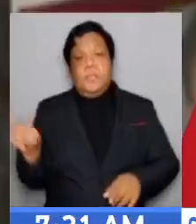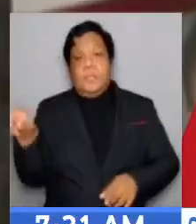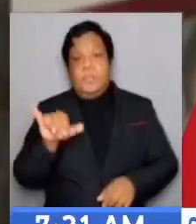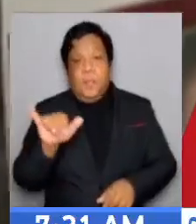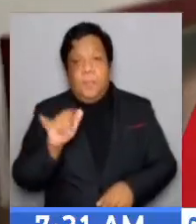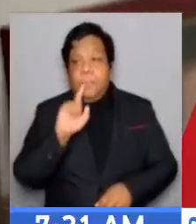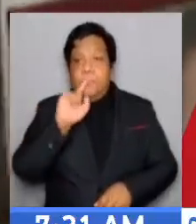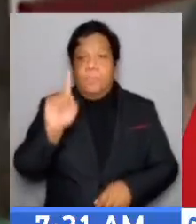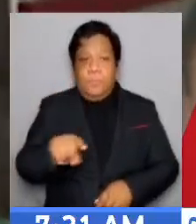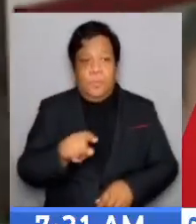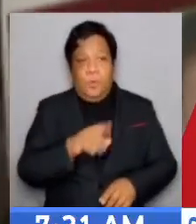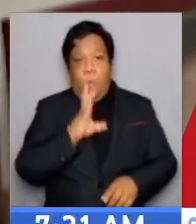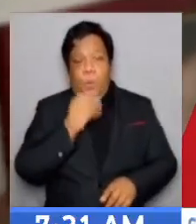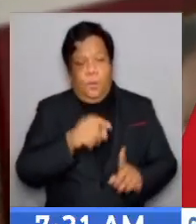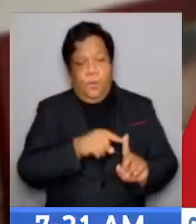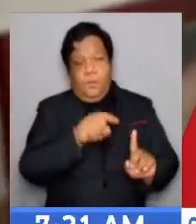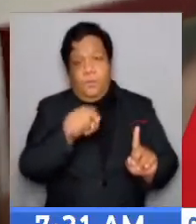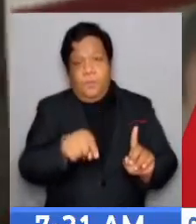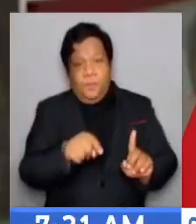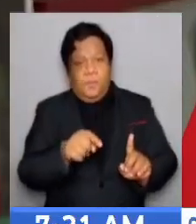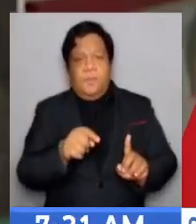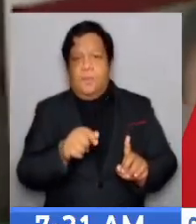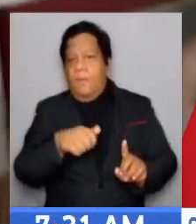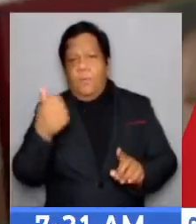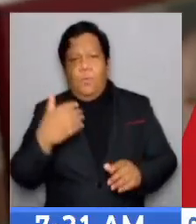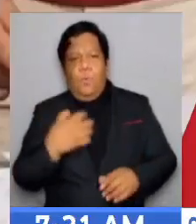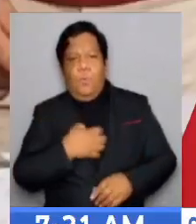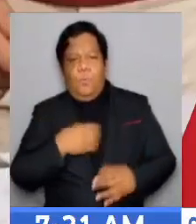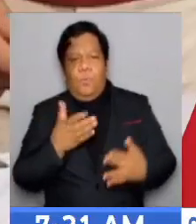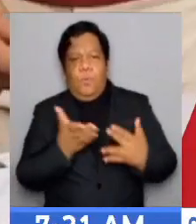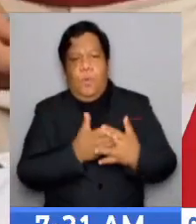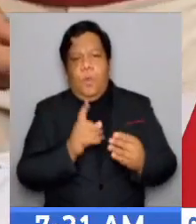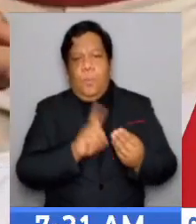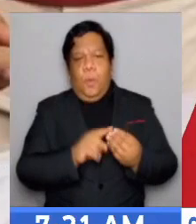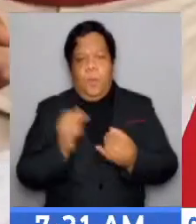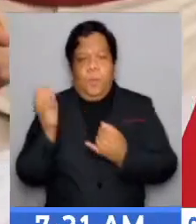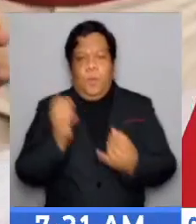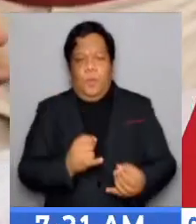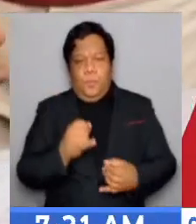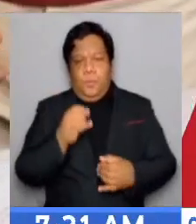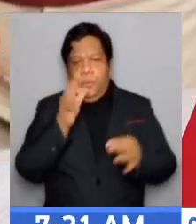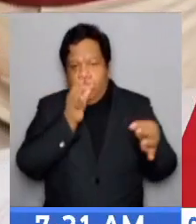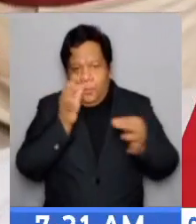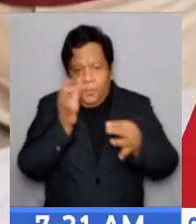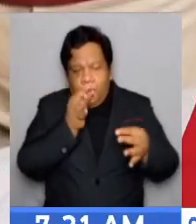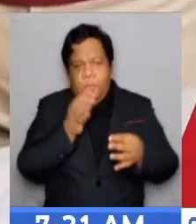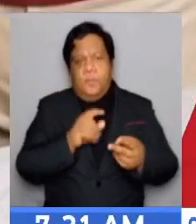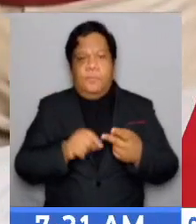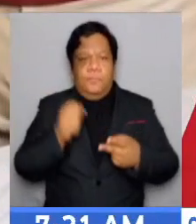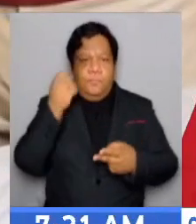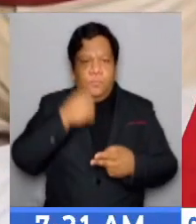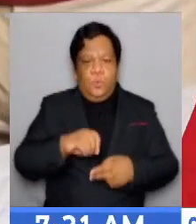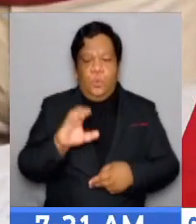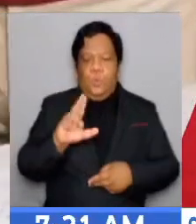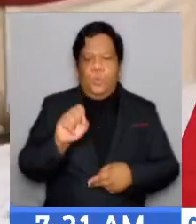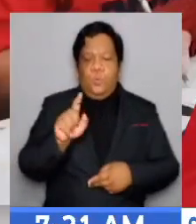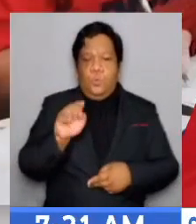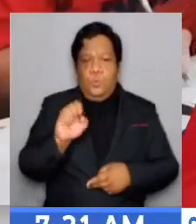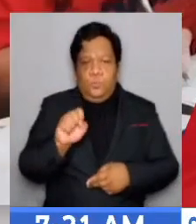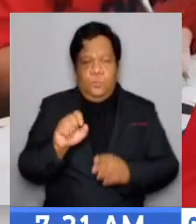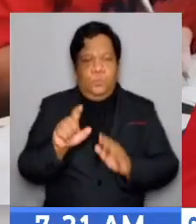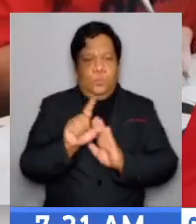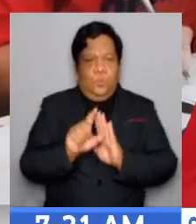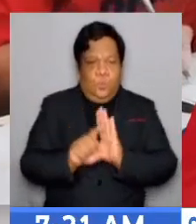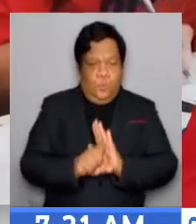Remulla para sa hiwalay na reklamong importation of drugs at violation of customs code base sa records ng Pasay Prosecutor's